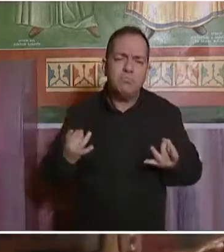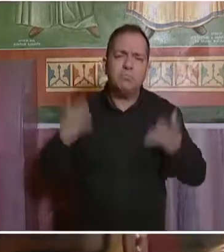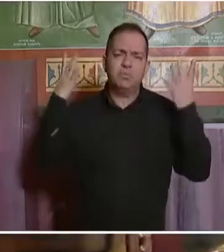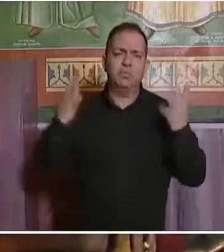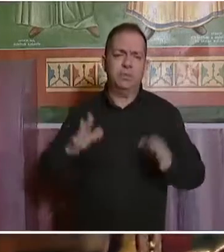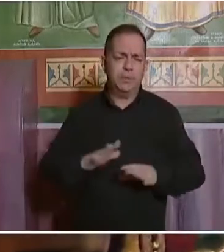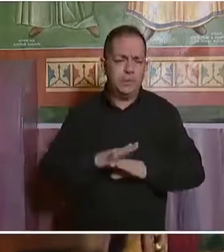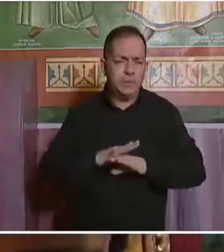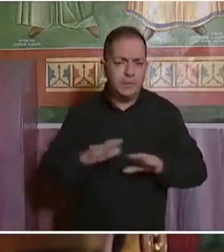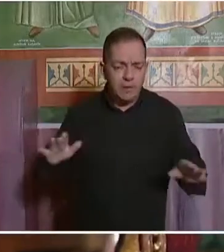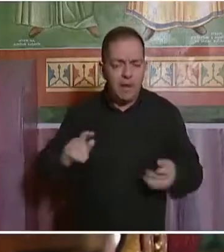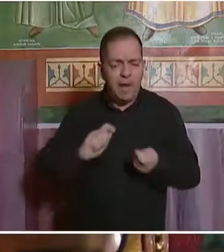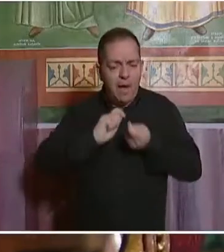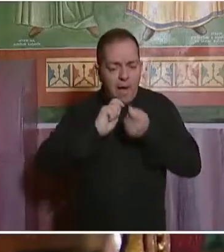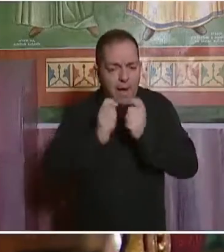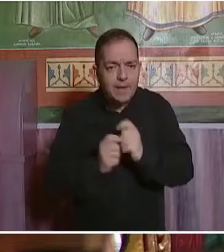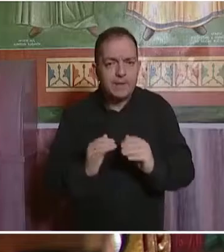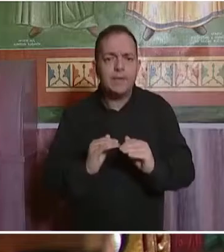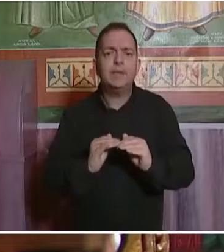γίνεται ειρηνική,